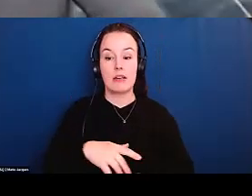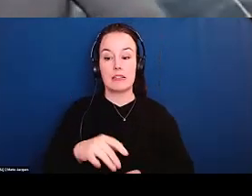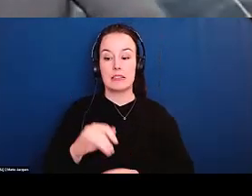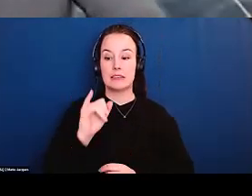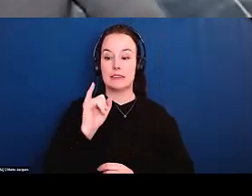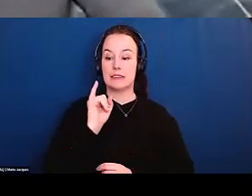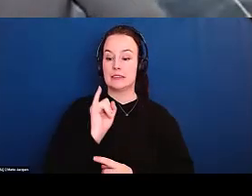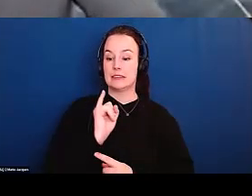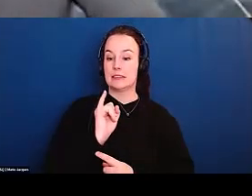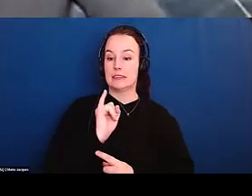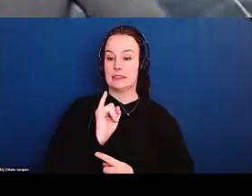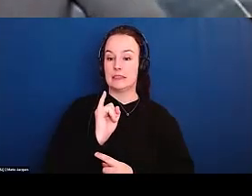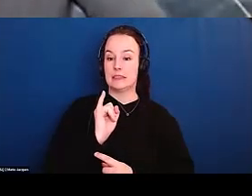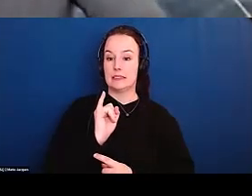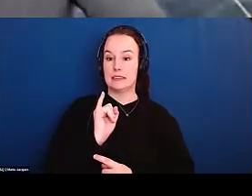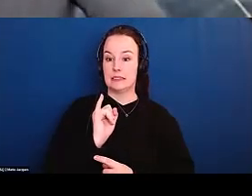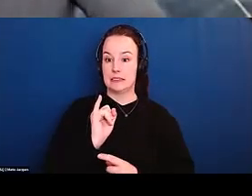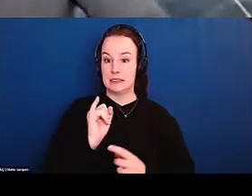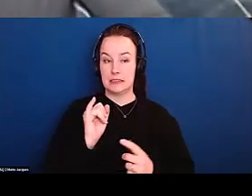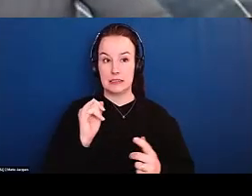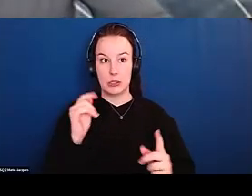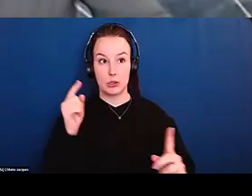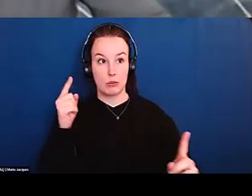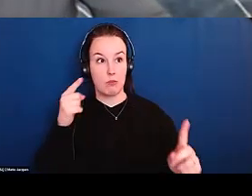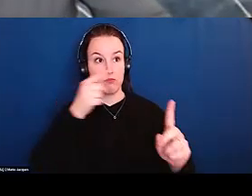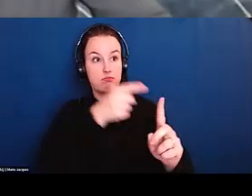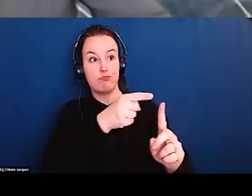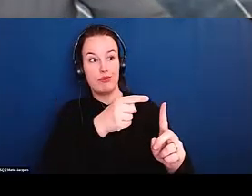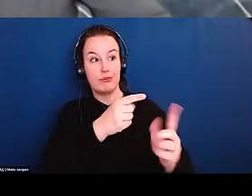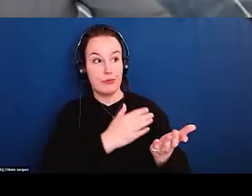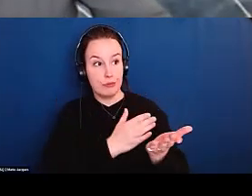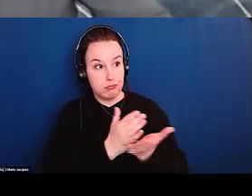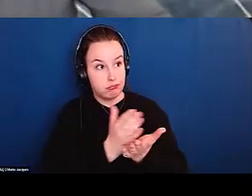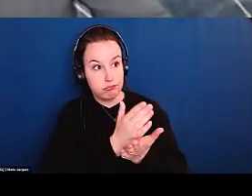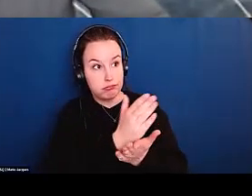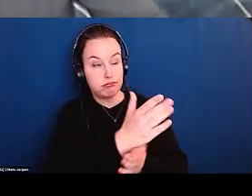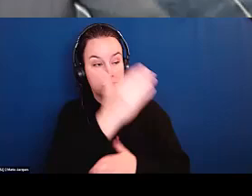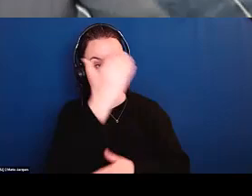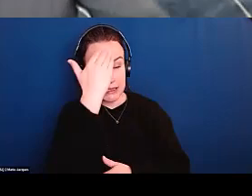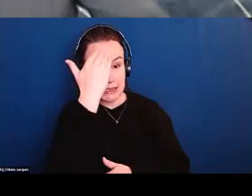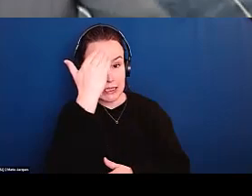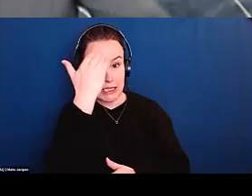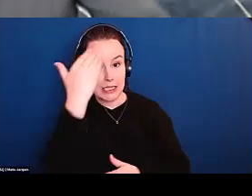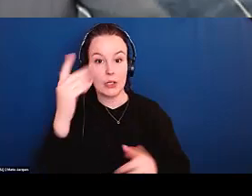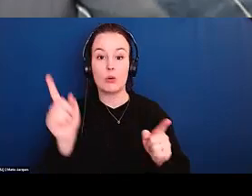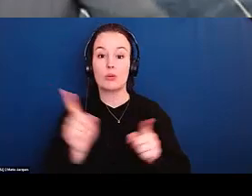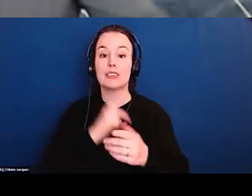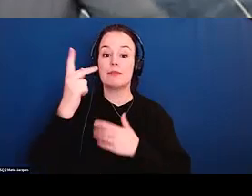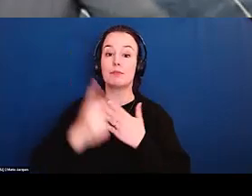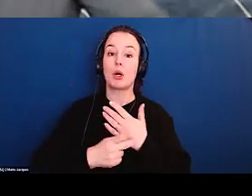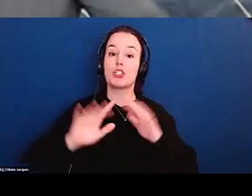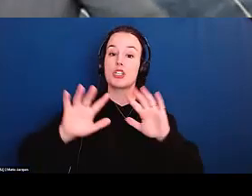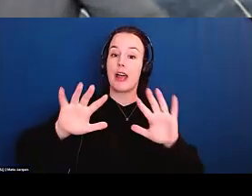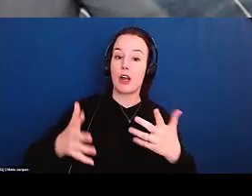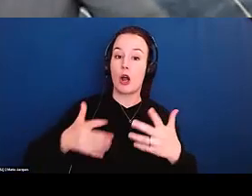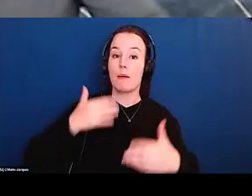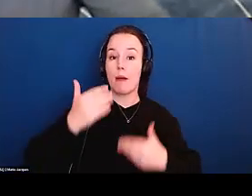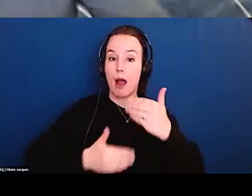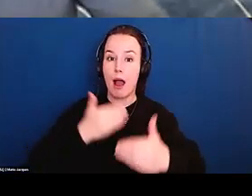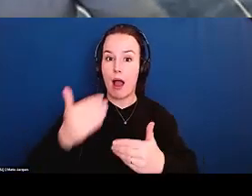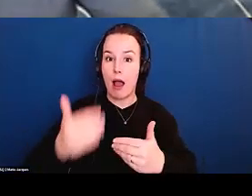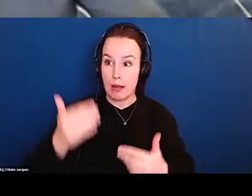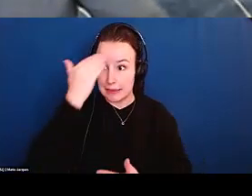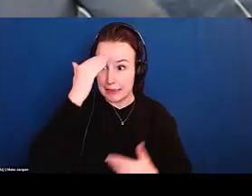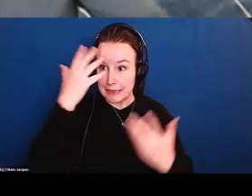savons clairement où nous voulons aller, enfin, et puis les tenants et les aboutissants du projet,